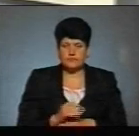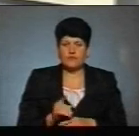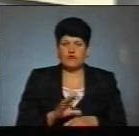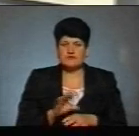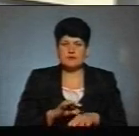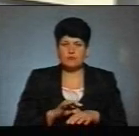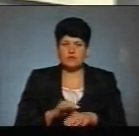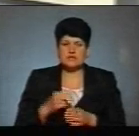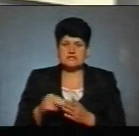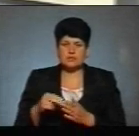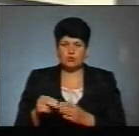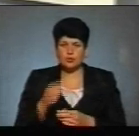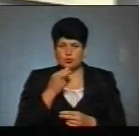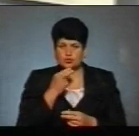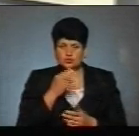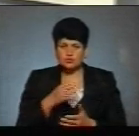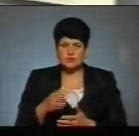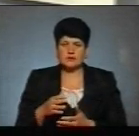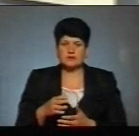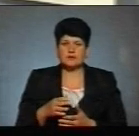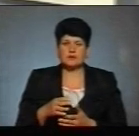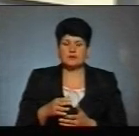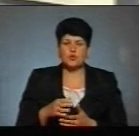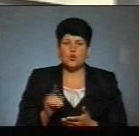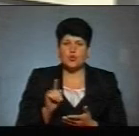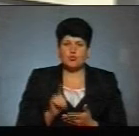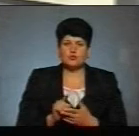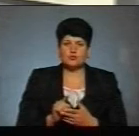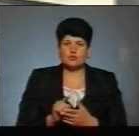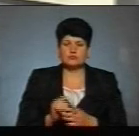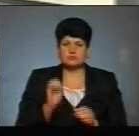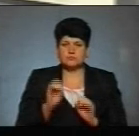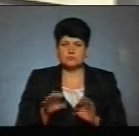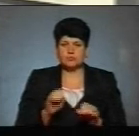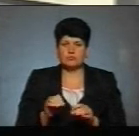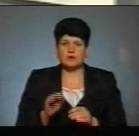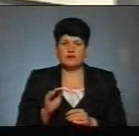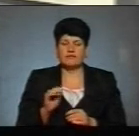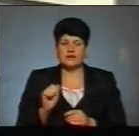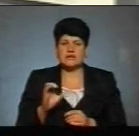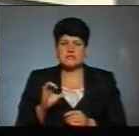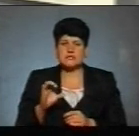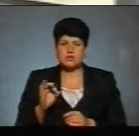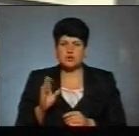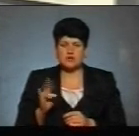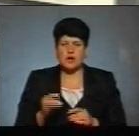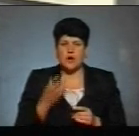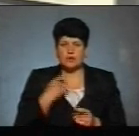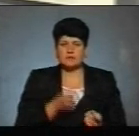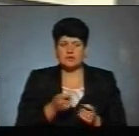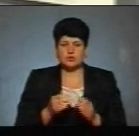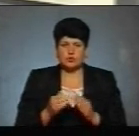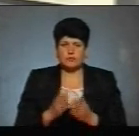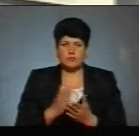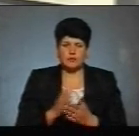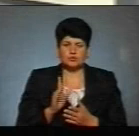проводили закупівлю продуктів харчування, скажімо так, обов'язково фасовані, щоб вони були фасовані. І коли ви приносите додому, має бути